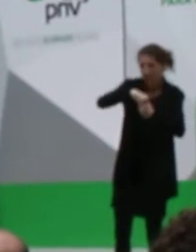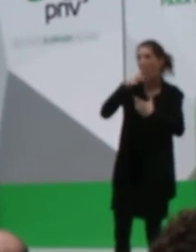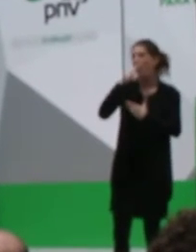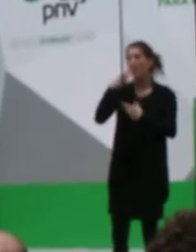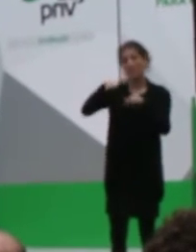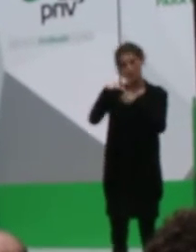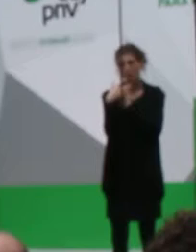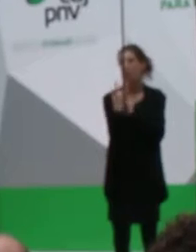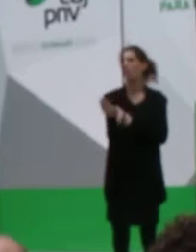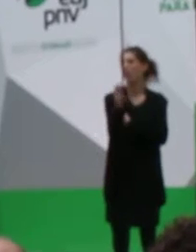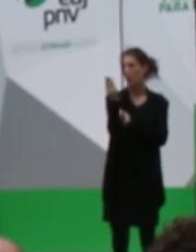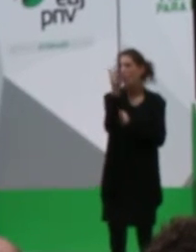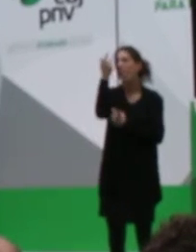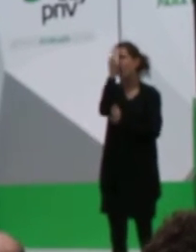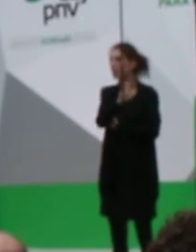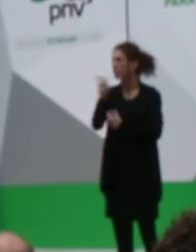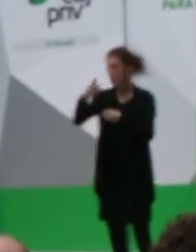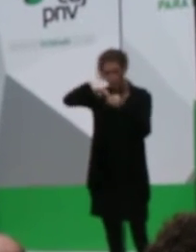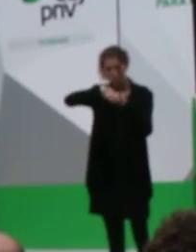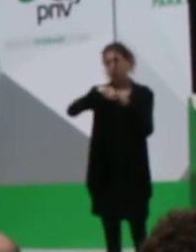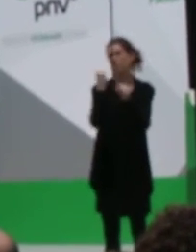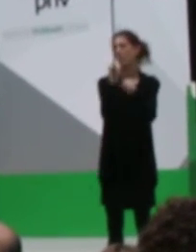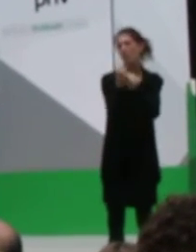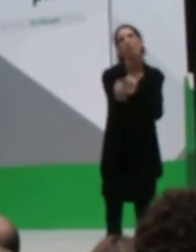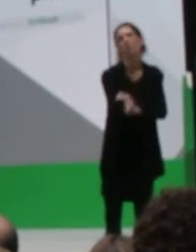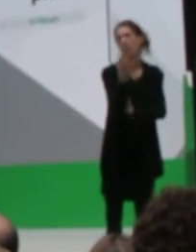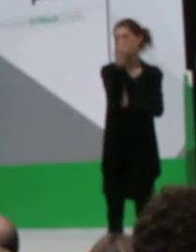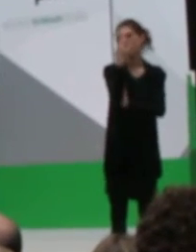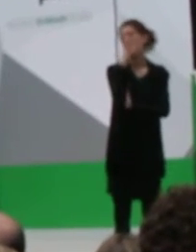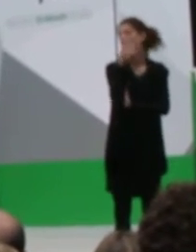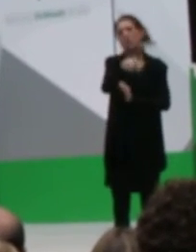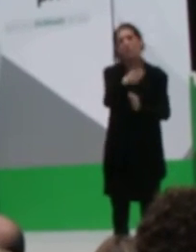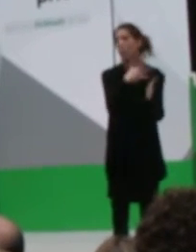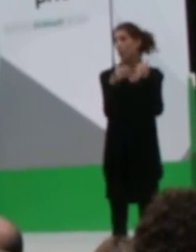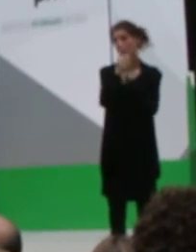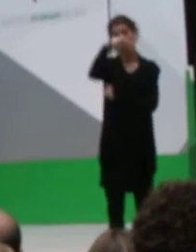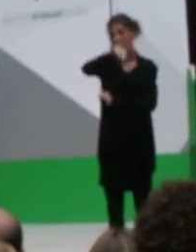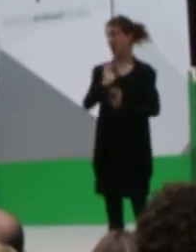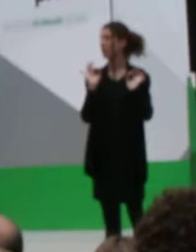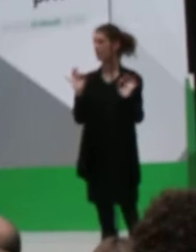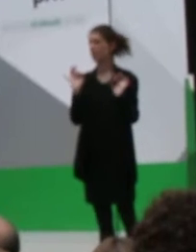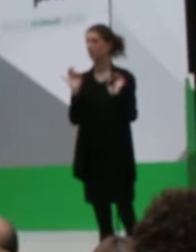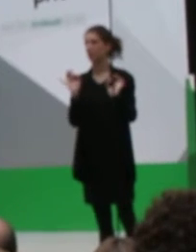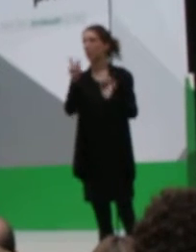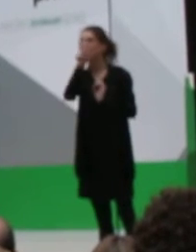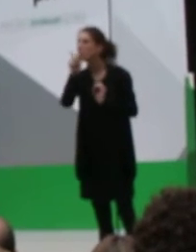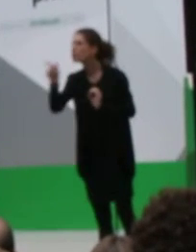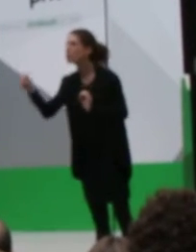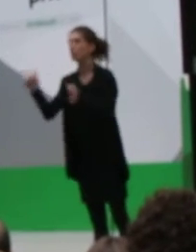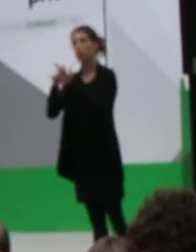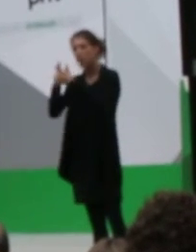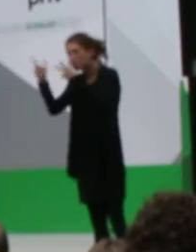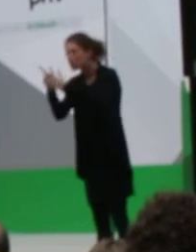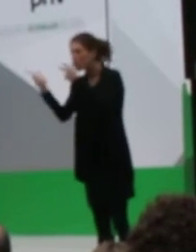abaguneak ezagutuz, enplegua sortzen laguntzea gure lehentasuna dena gaur, pertsonak erdigunean dituen